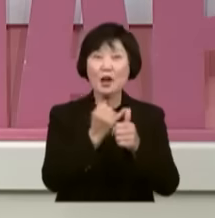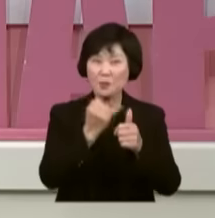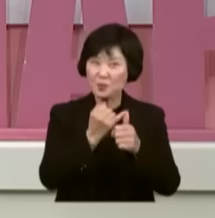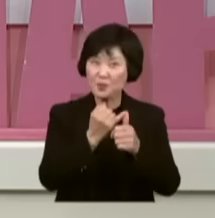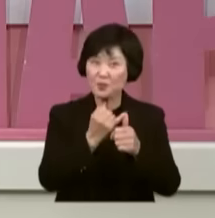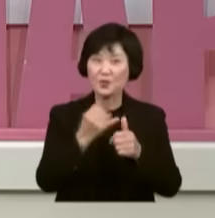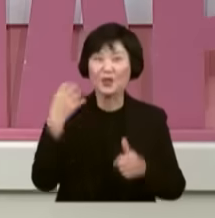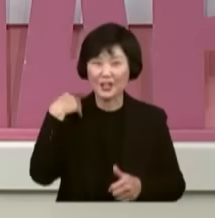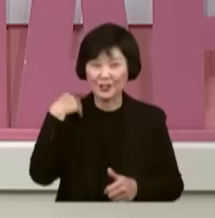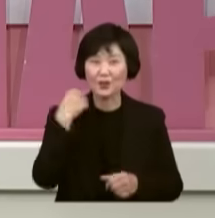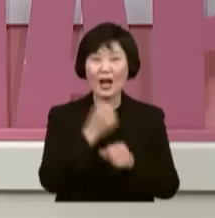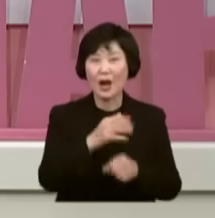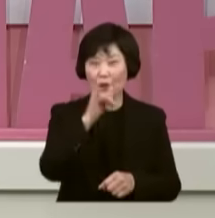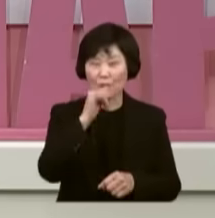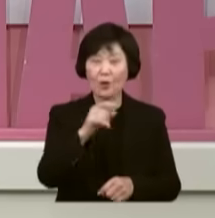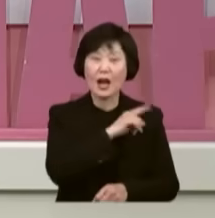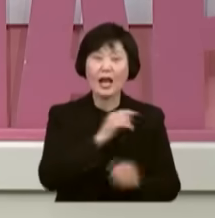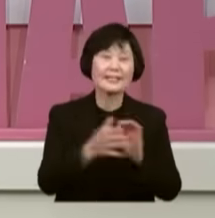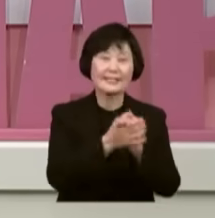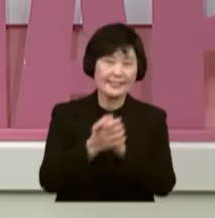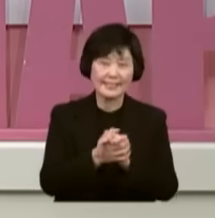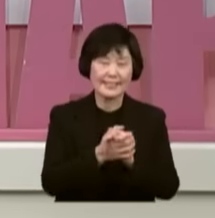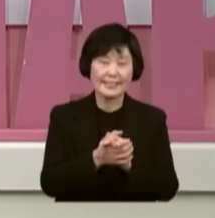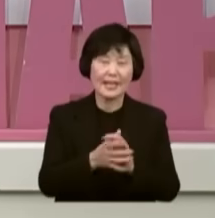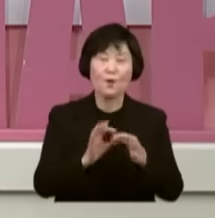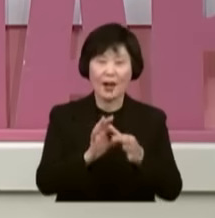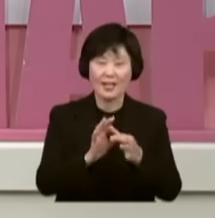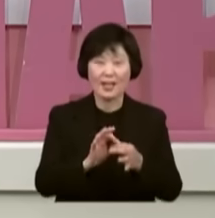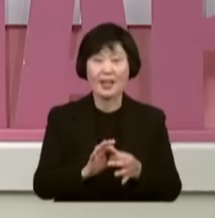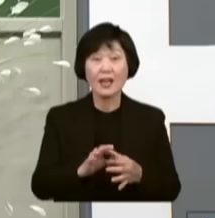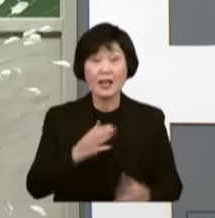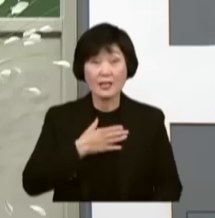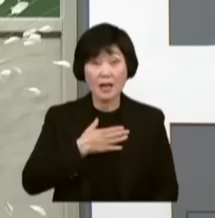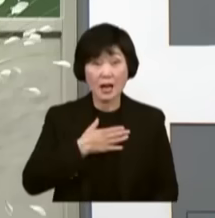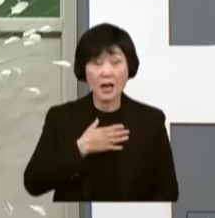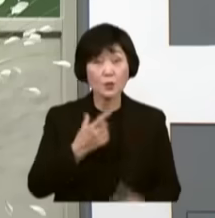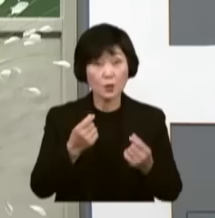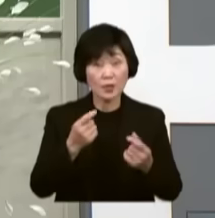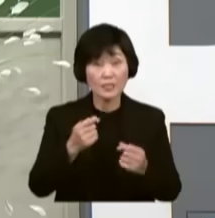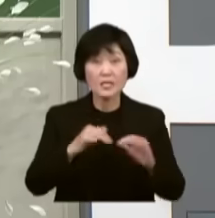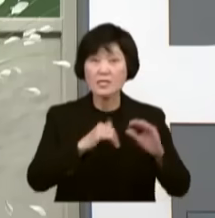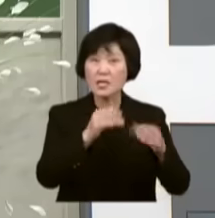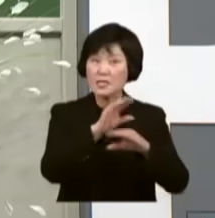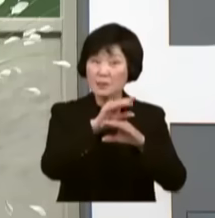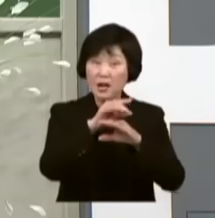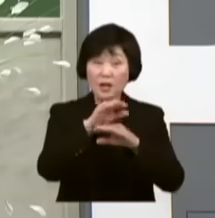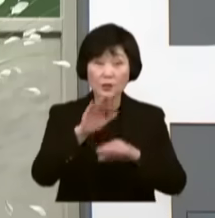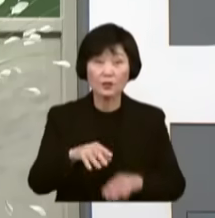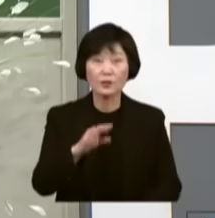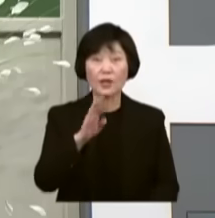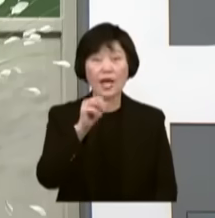또 절친 사이고. 그것도 그렇지만 저도 세상 방송에서 제가 MC가 패널로 정말